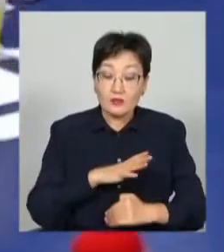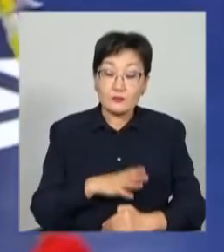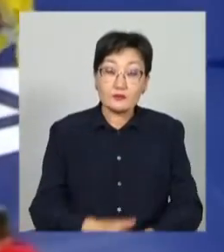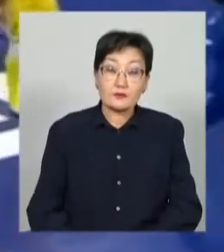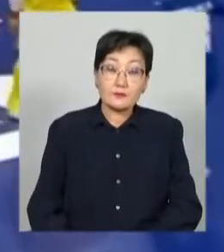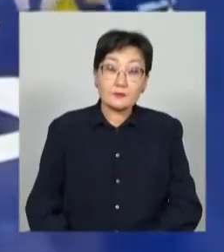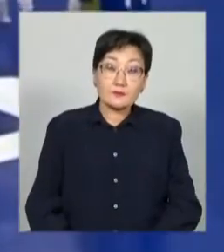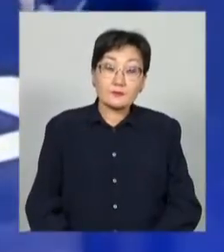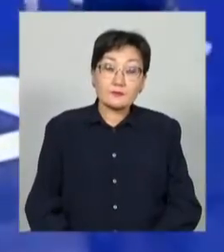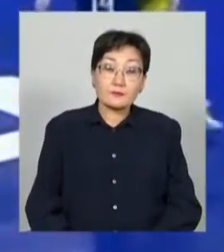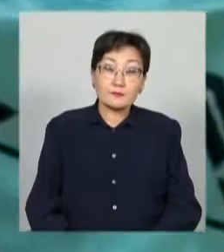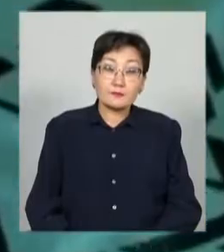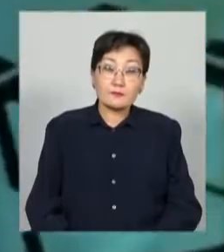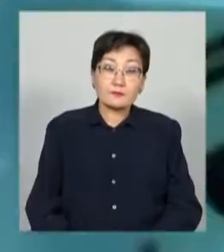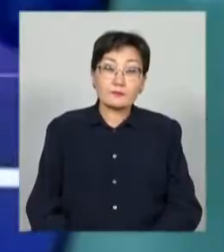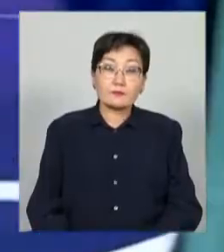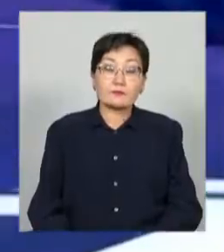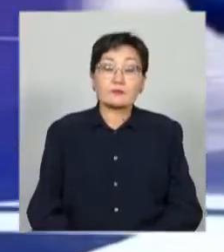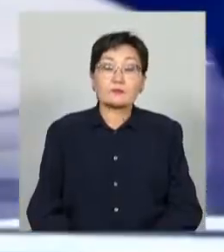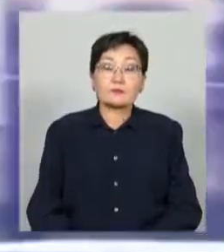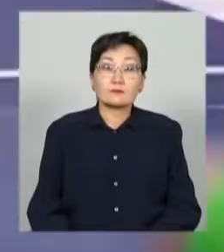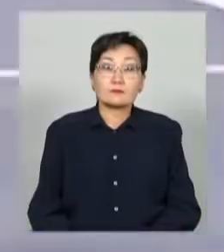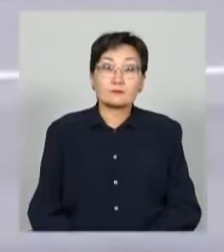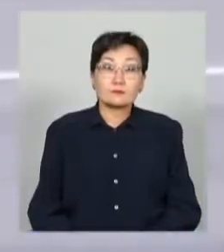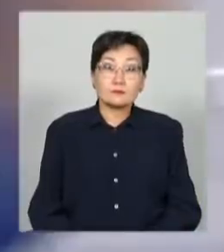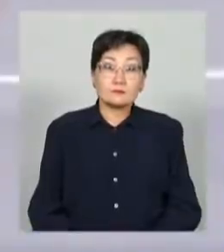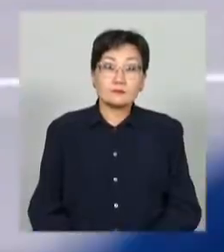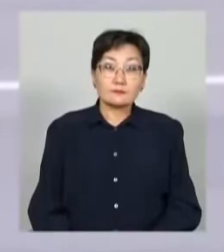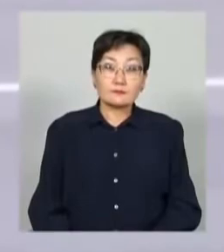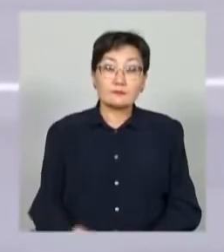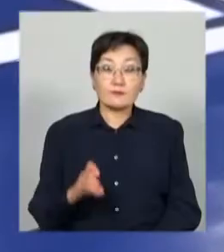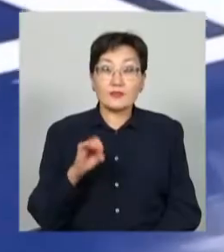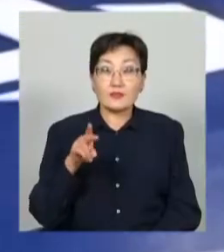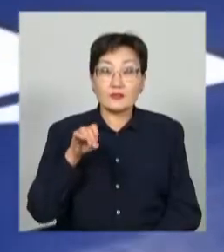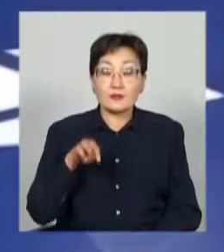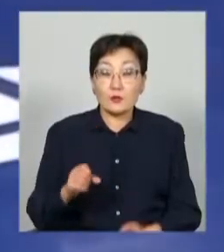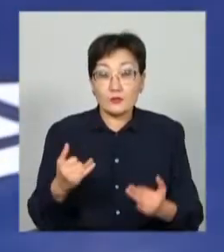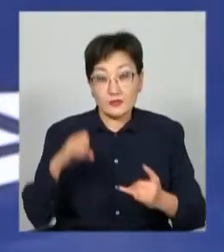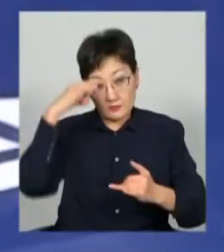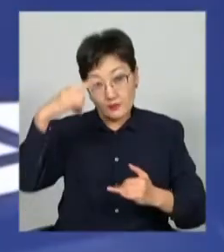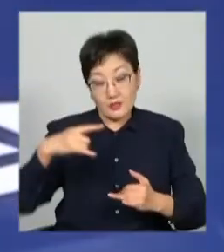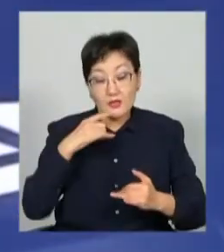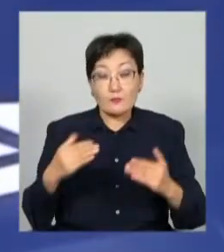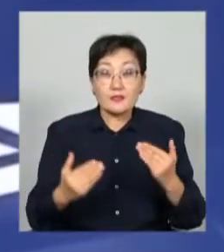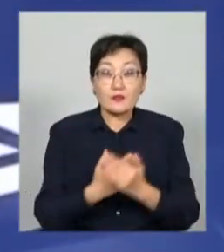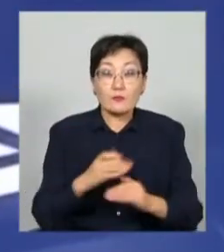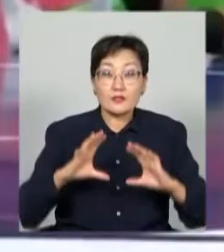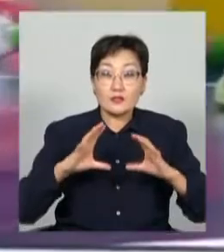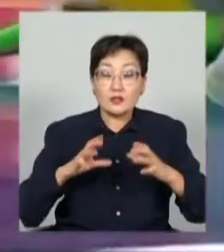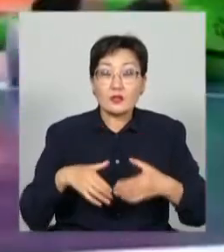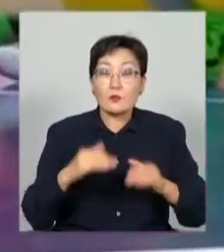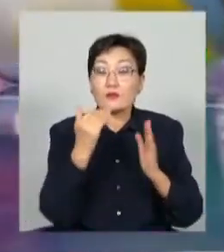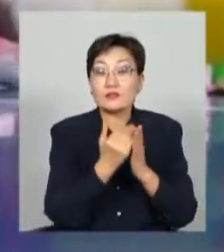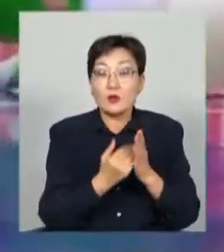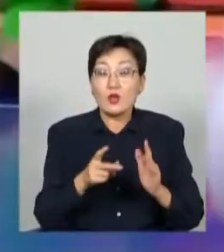И это гол! Игита! Бүгінде Қазақстан жаңартылған әлемдік рейтинг